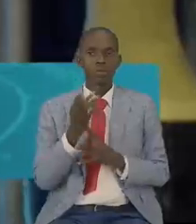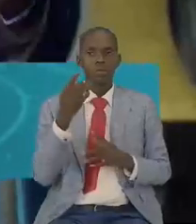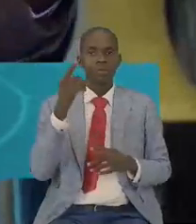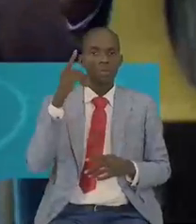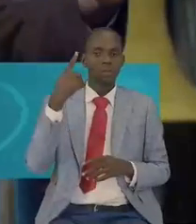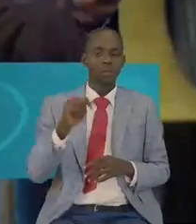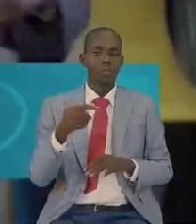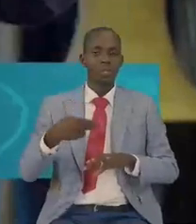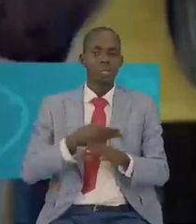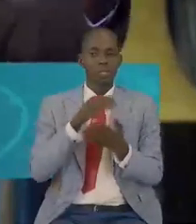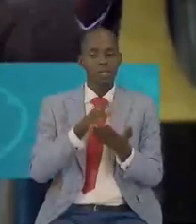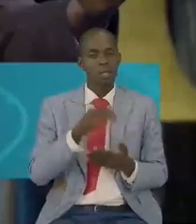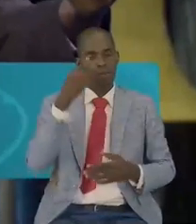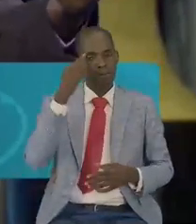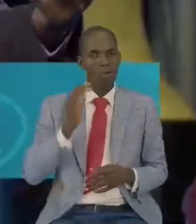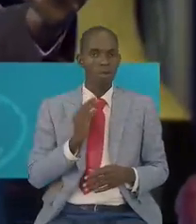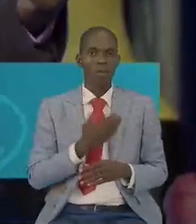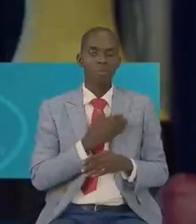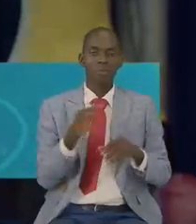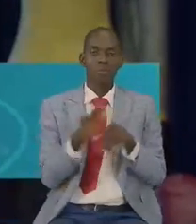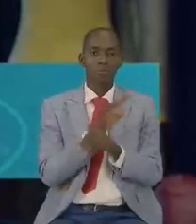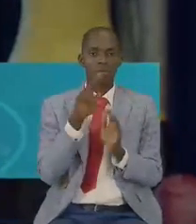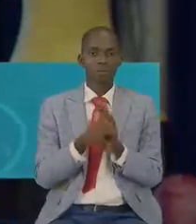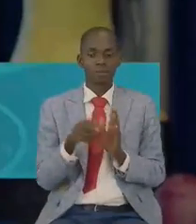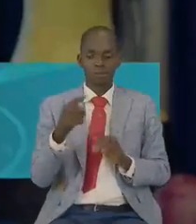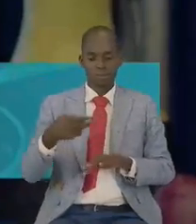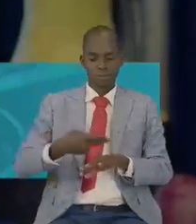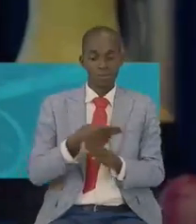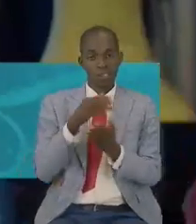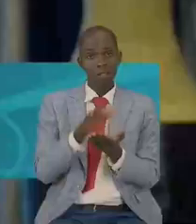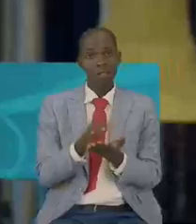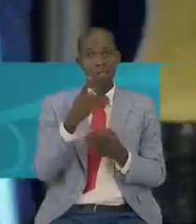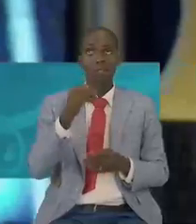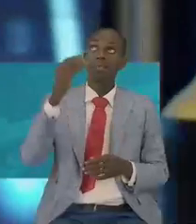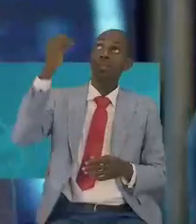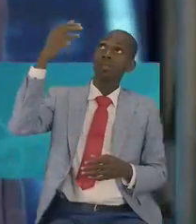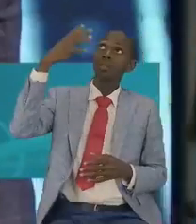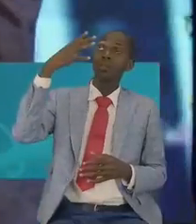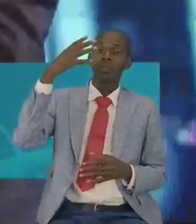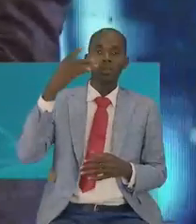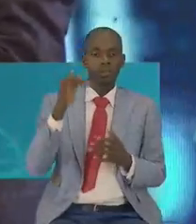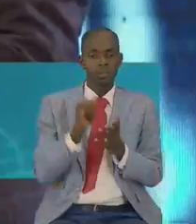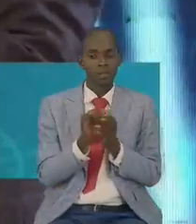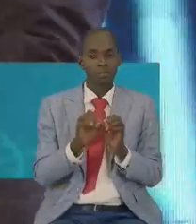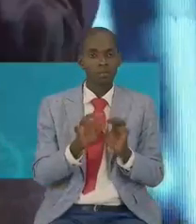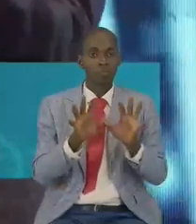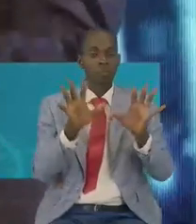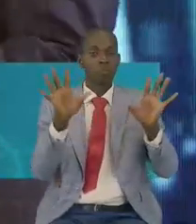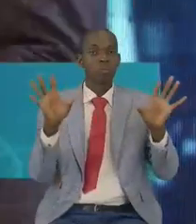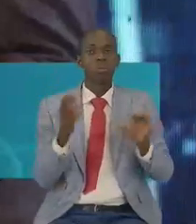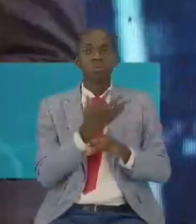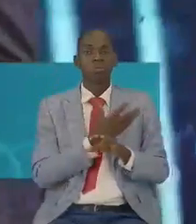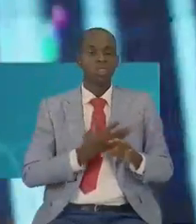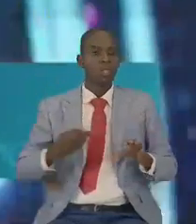sa lampe pour notre plénitude. La lampe, la lumière qui luit, qui brille et qui